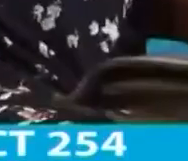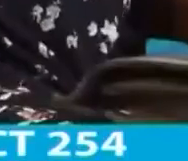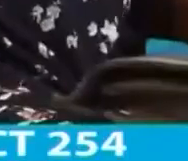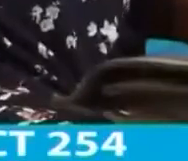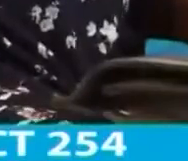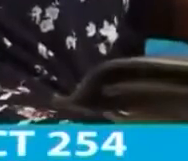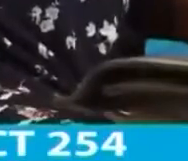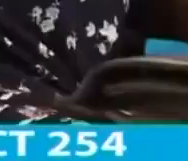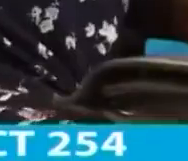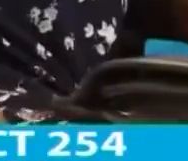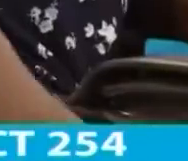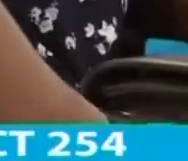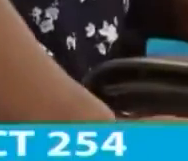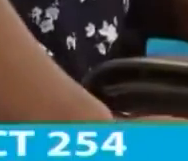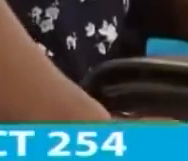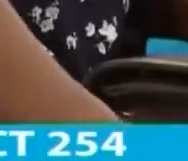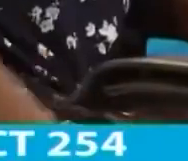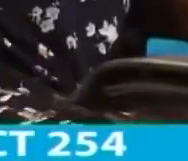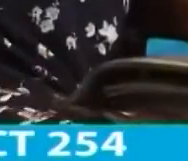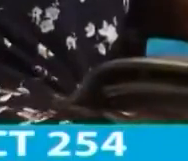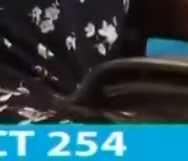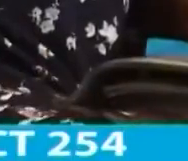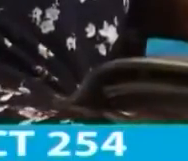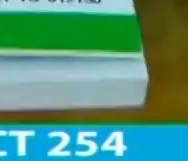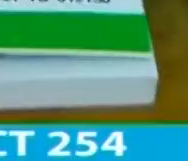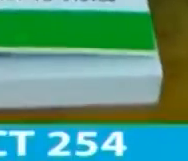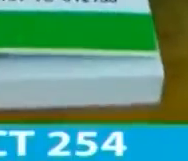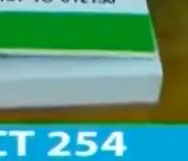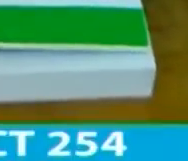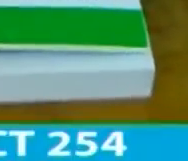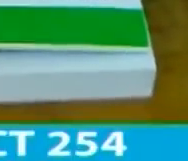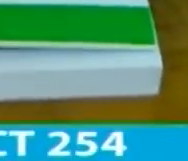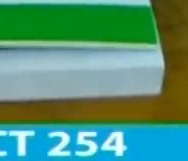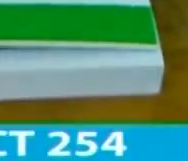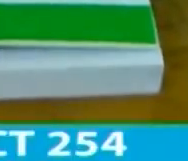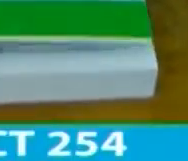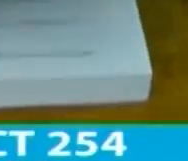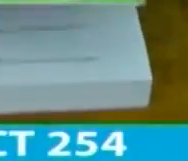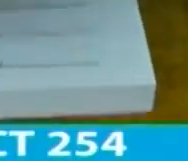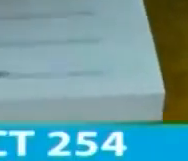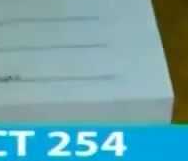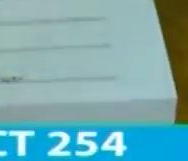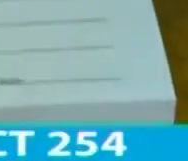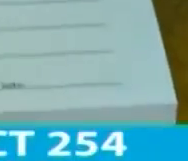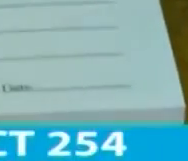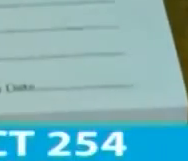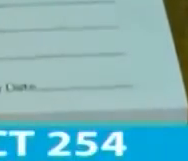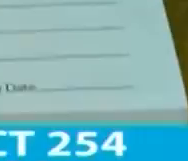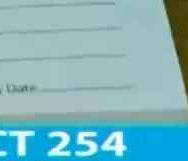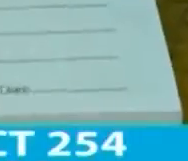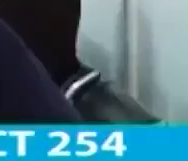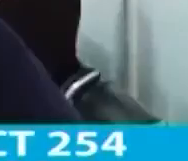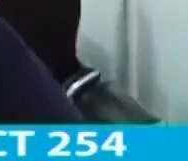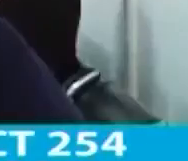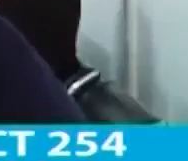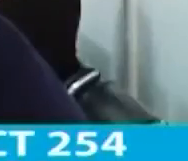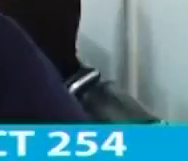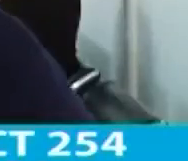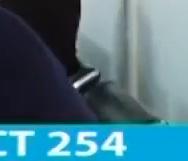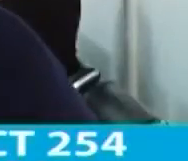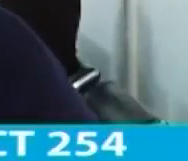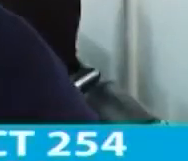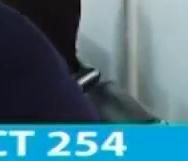serikali imetekeleza kuafikia ufanisi huo? Mpango wa Lida Mama umesaidia sana sana. Sasa hivi wanajua chenye